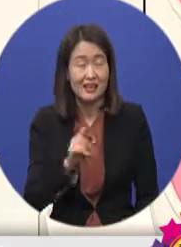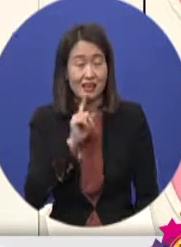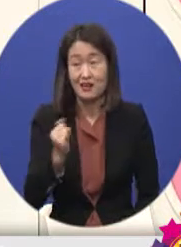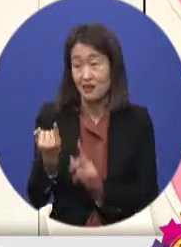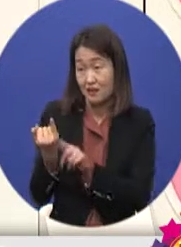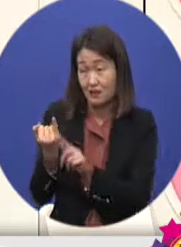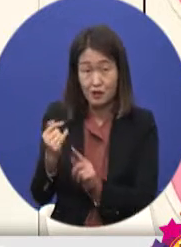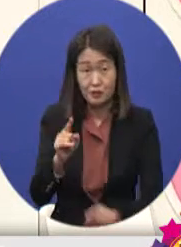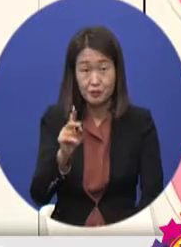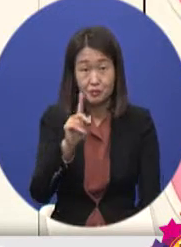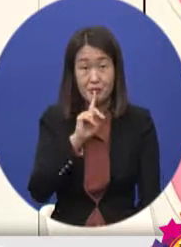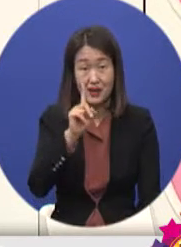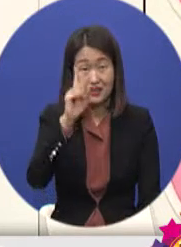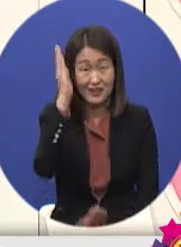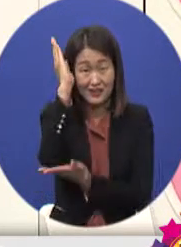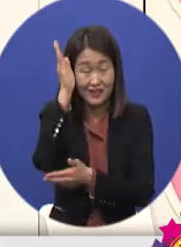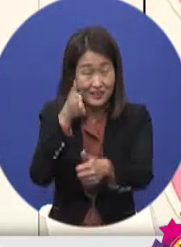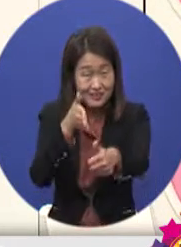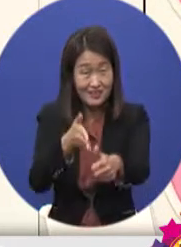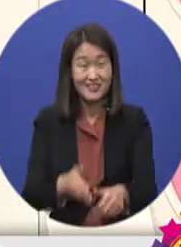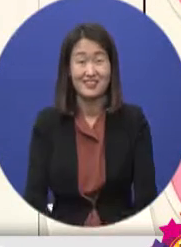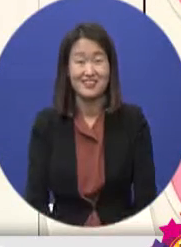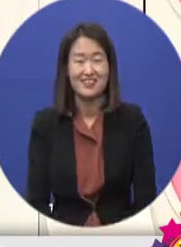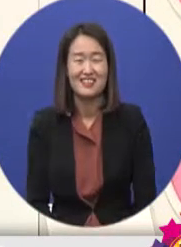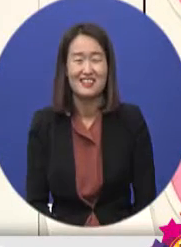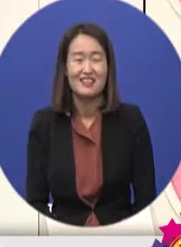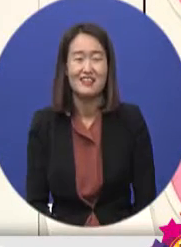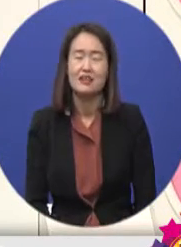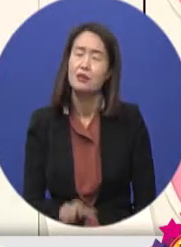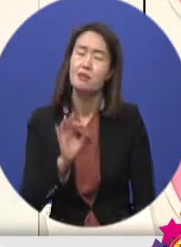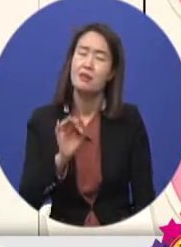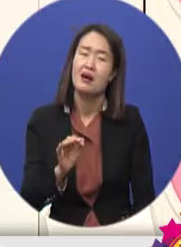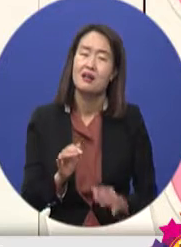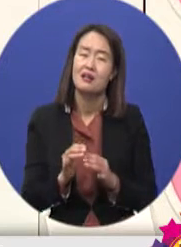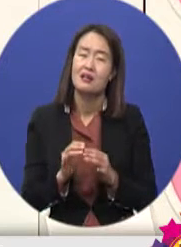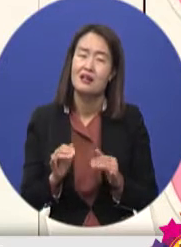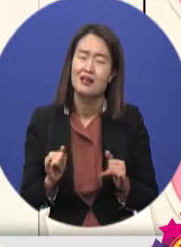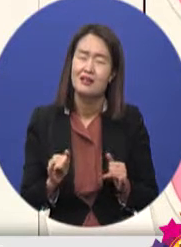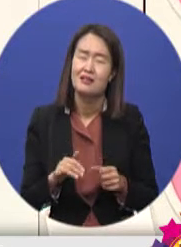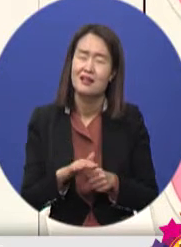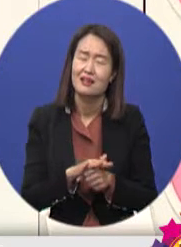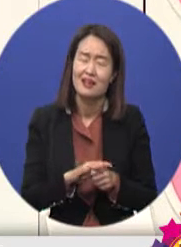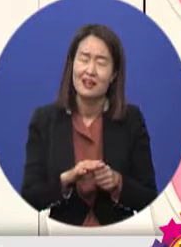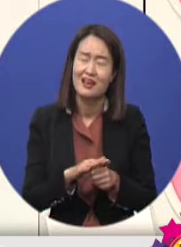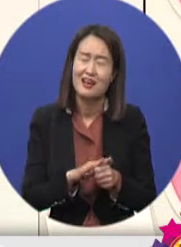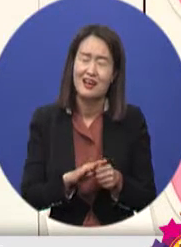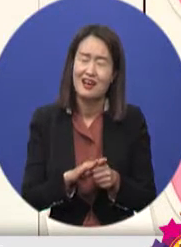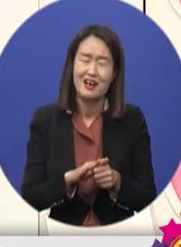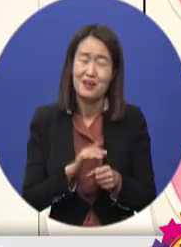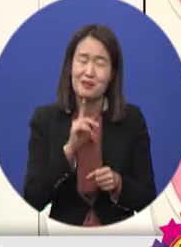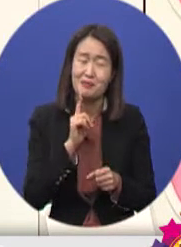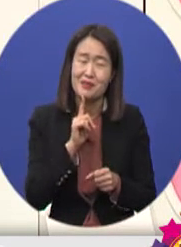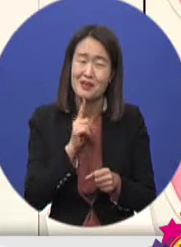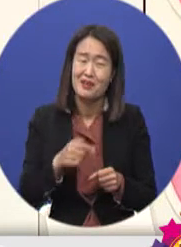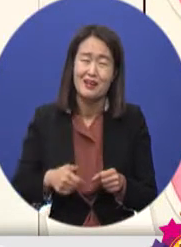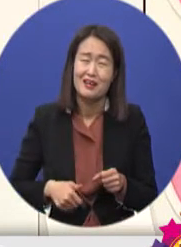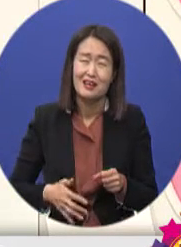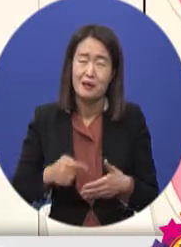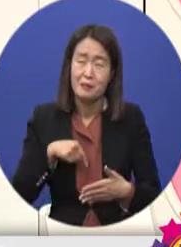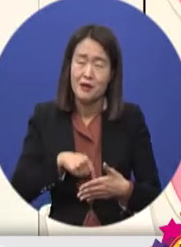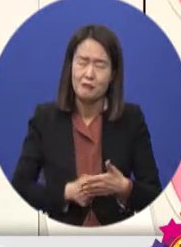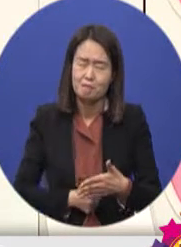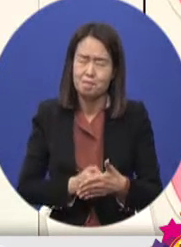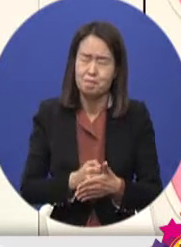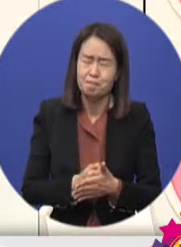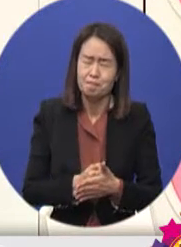한 말씀 남기세요. 예. 사람은 사랑한다 말을 하지 마음만 먹고 있으면